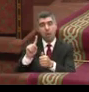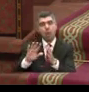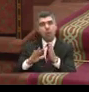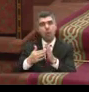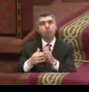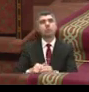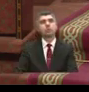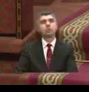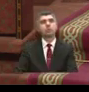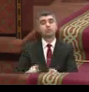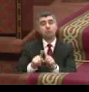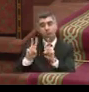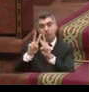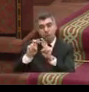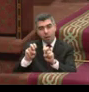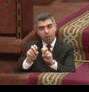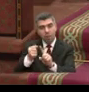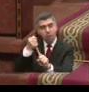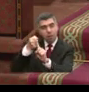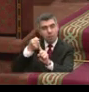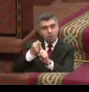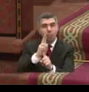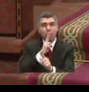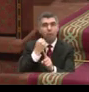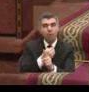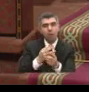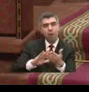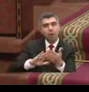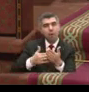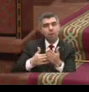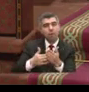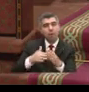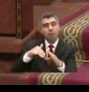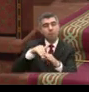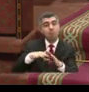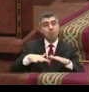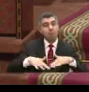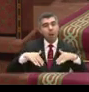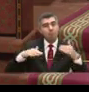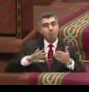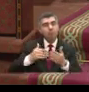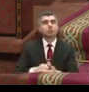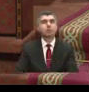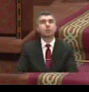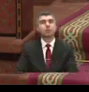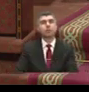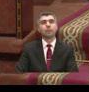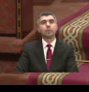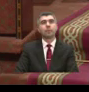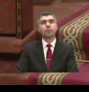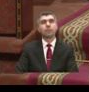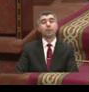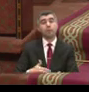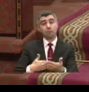كيفية مراقبة الحكومة وفي كيفية التعامل بين سلطتين التنفيذية والتشريعية. بعد ذلك